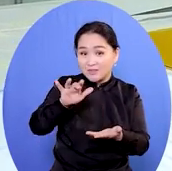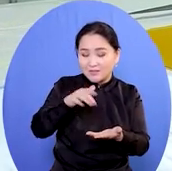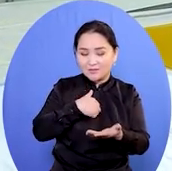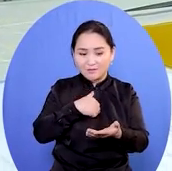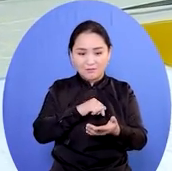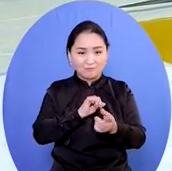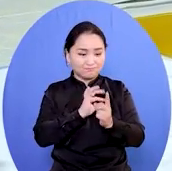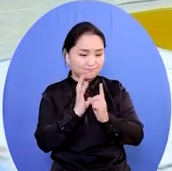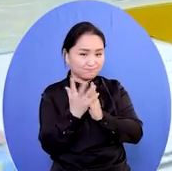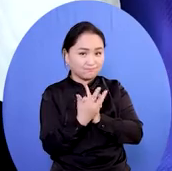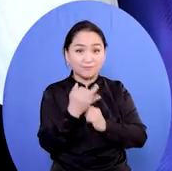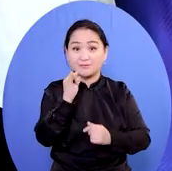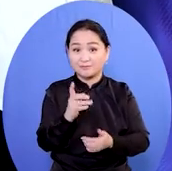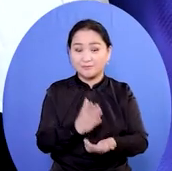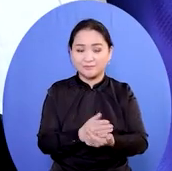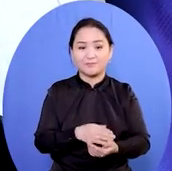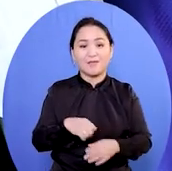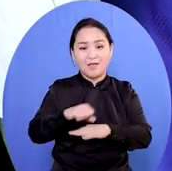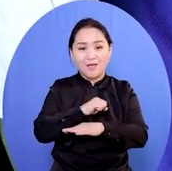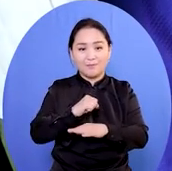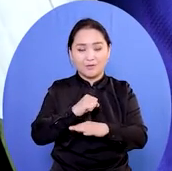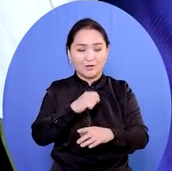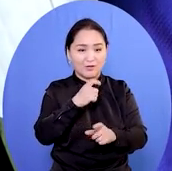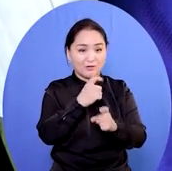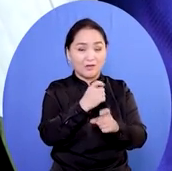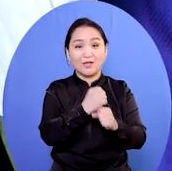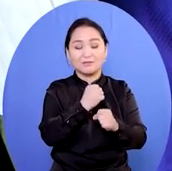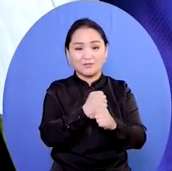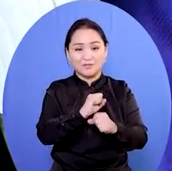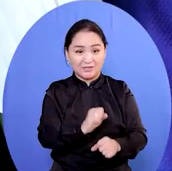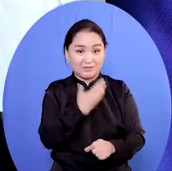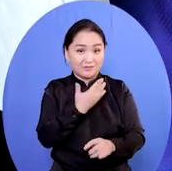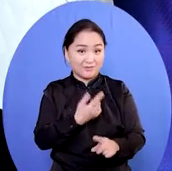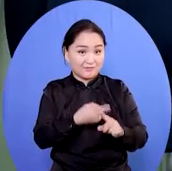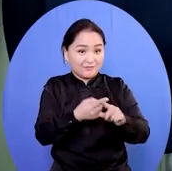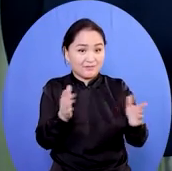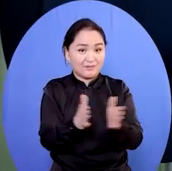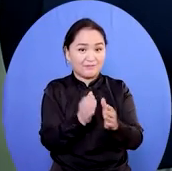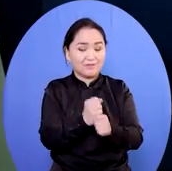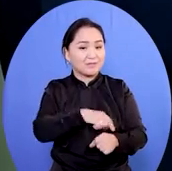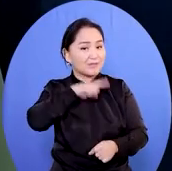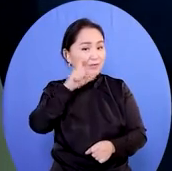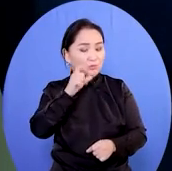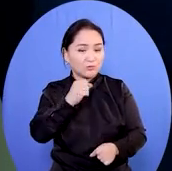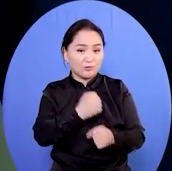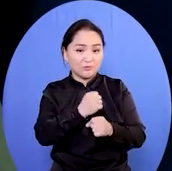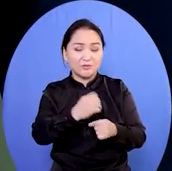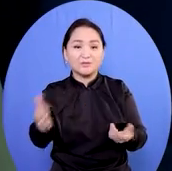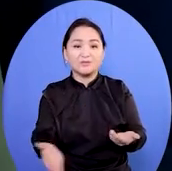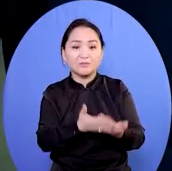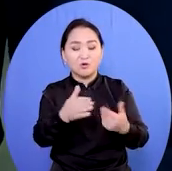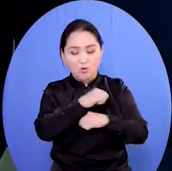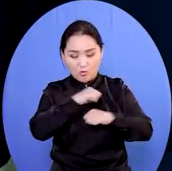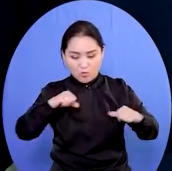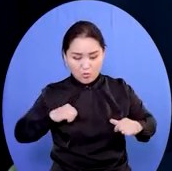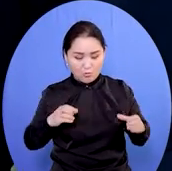хүрээлэлтэй нэгэн билээ. Аймгийн хаан хөдөлмөр халамжийн үйлчилгээний газартай идэвхтэй хамтран ажиллаж, залуусын хөдөлмөр эрхлэлтийг дэмжих төсөлд